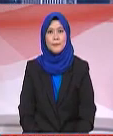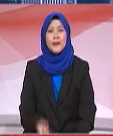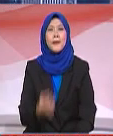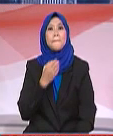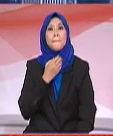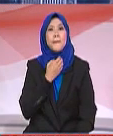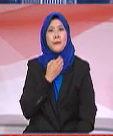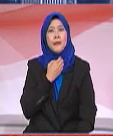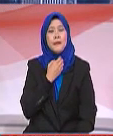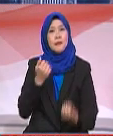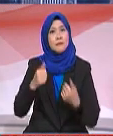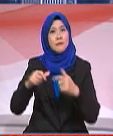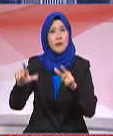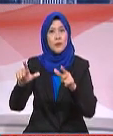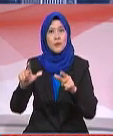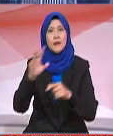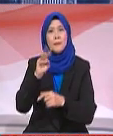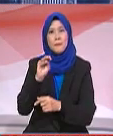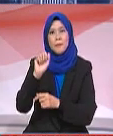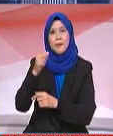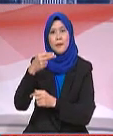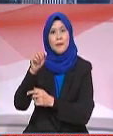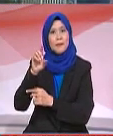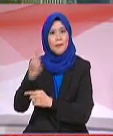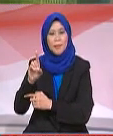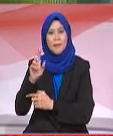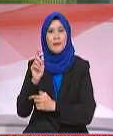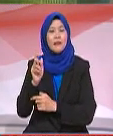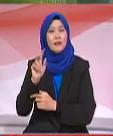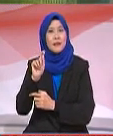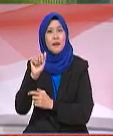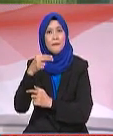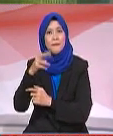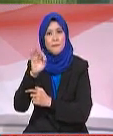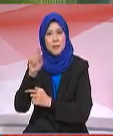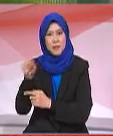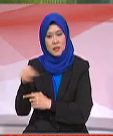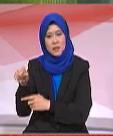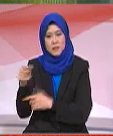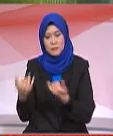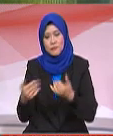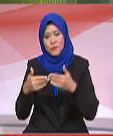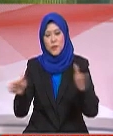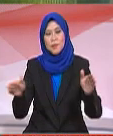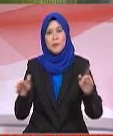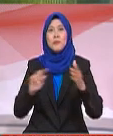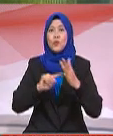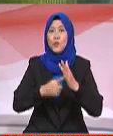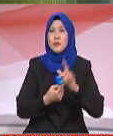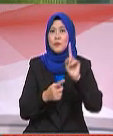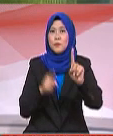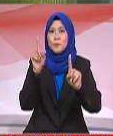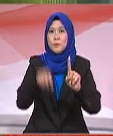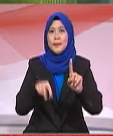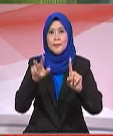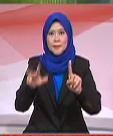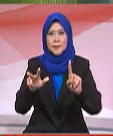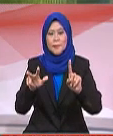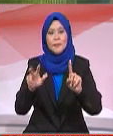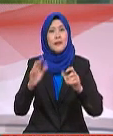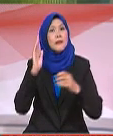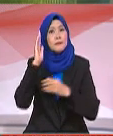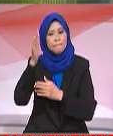Perak membenarkan sekolah Ma'had Tahfiz di negeri itu untuk kembali beroperasi bermula 1 Mac ini. Perkara